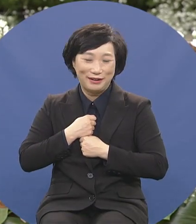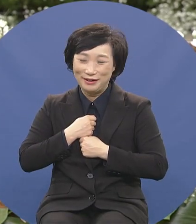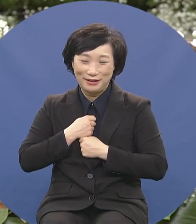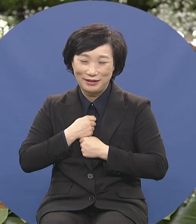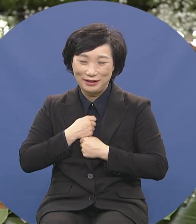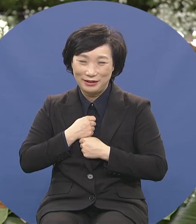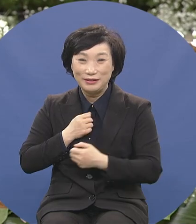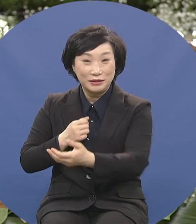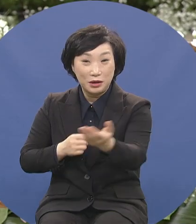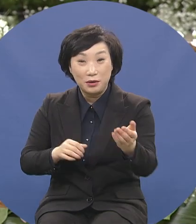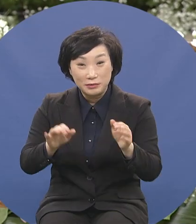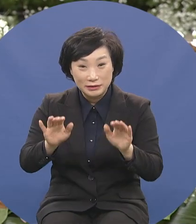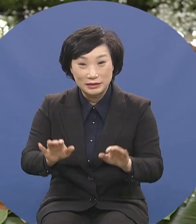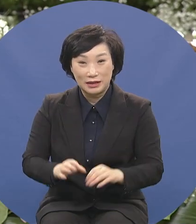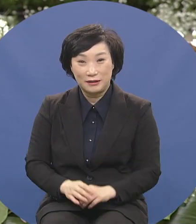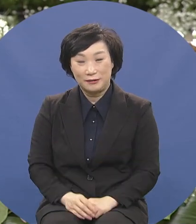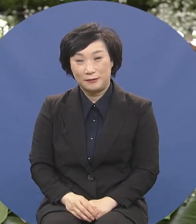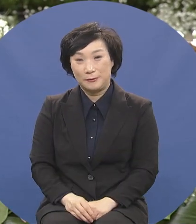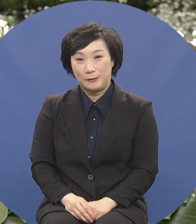여러분,